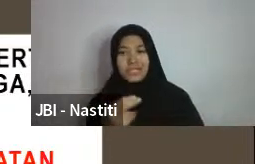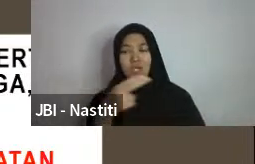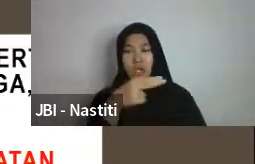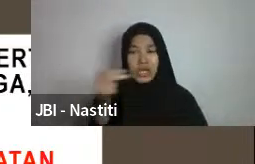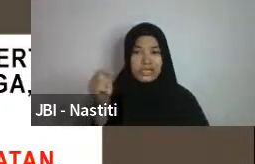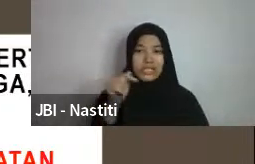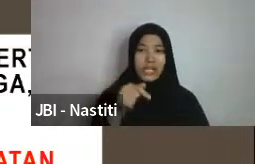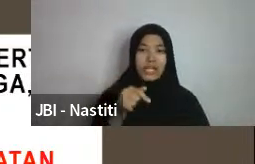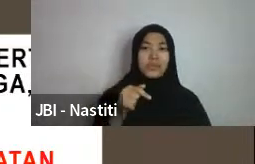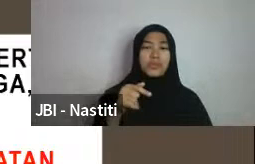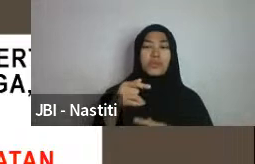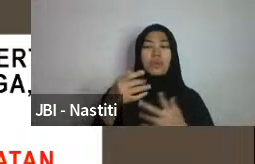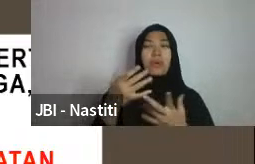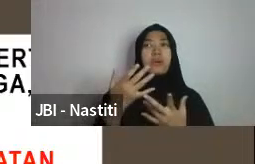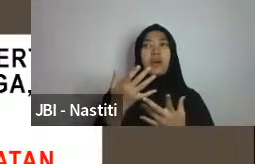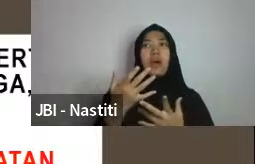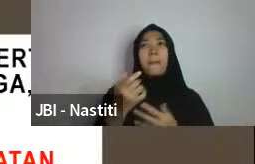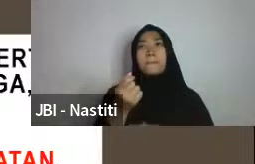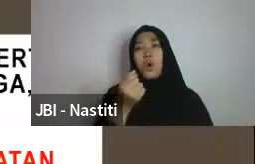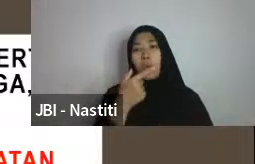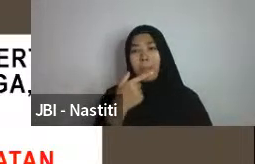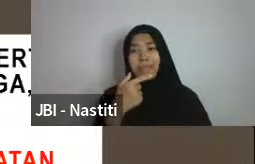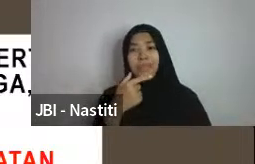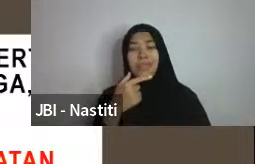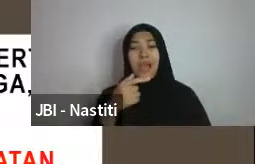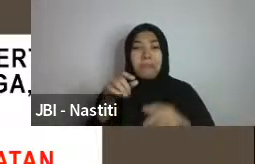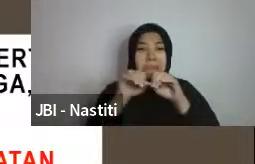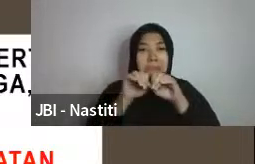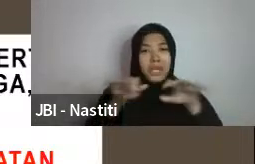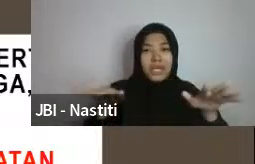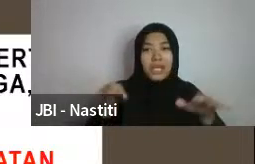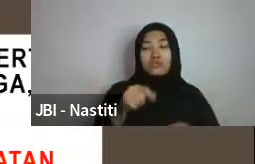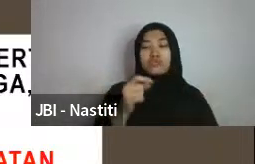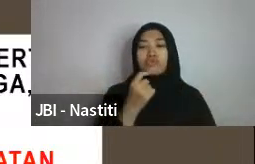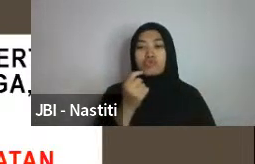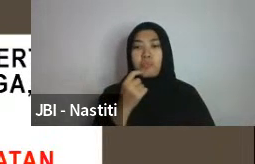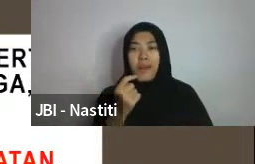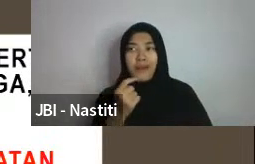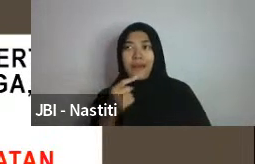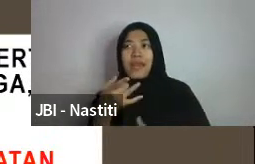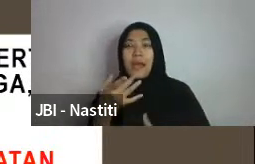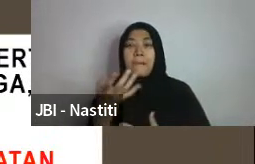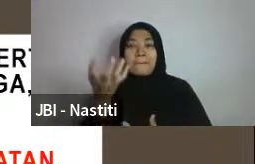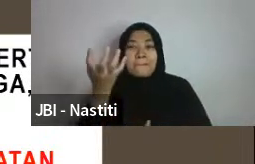itu sangat-sangat berat, banyak yang memilih lebih baik